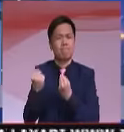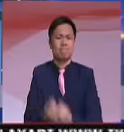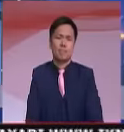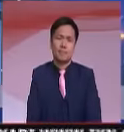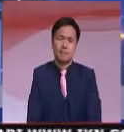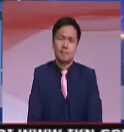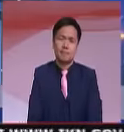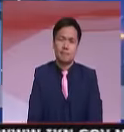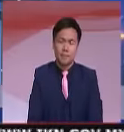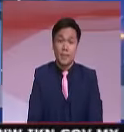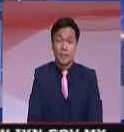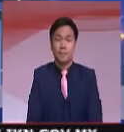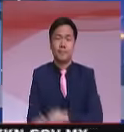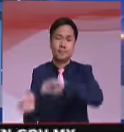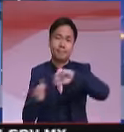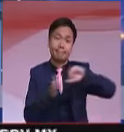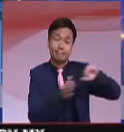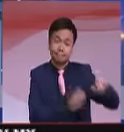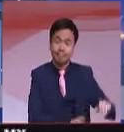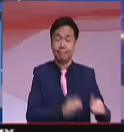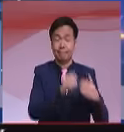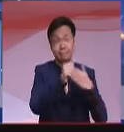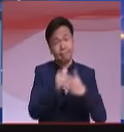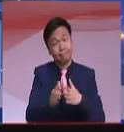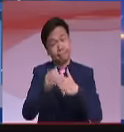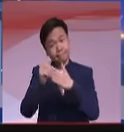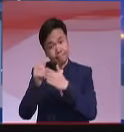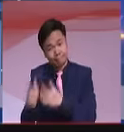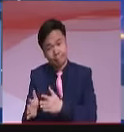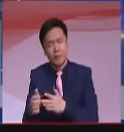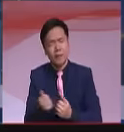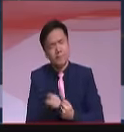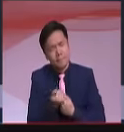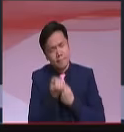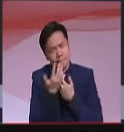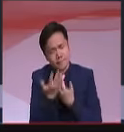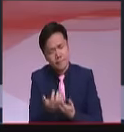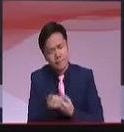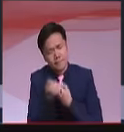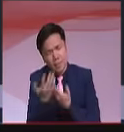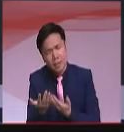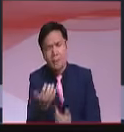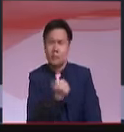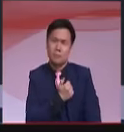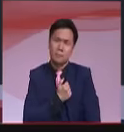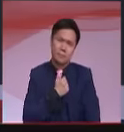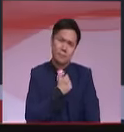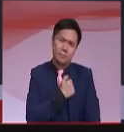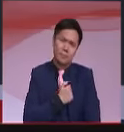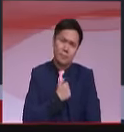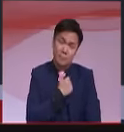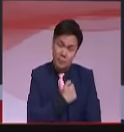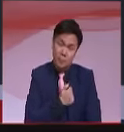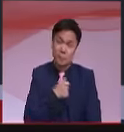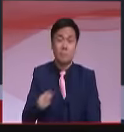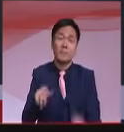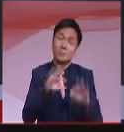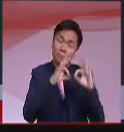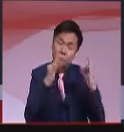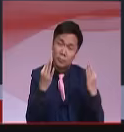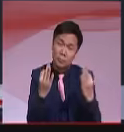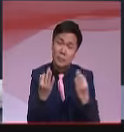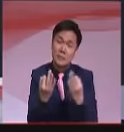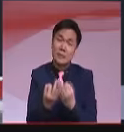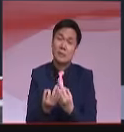Hai beberapa pemimpin negara turut mentahirkan ucapan takziah kepada keluarga Oke irchamah tundraha